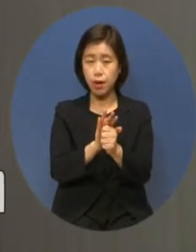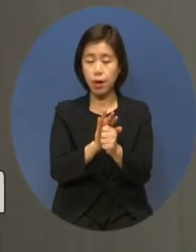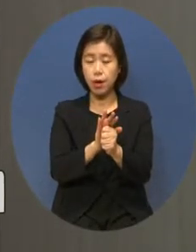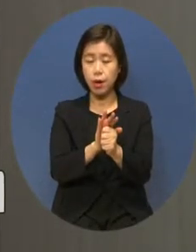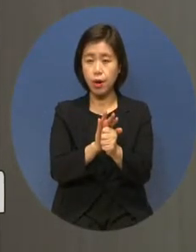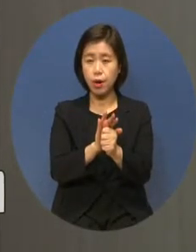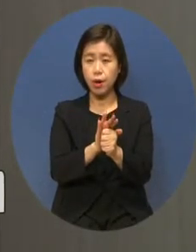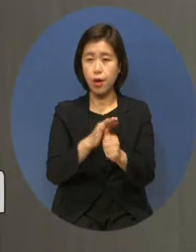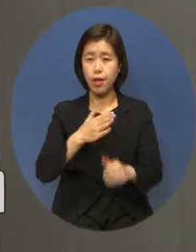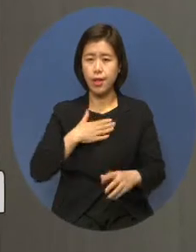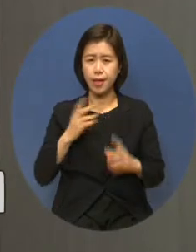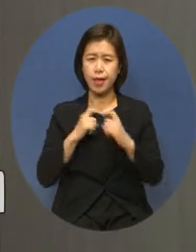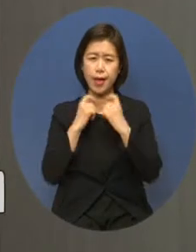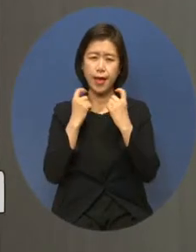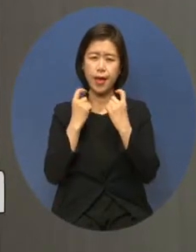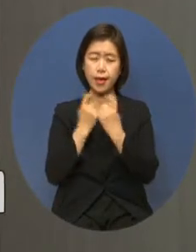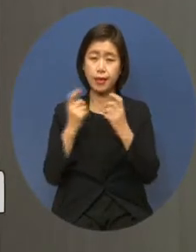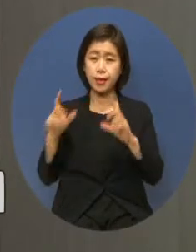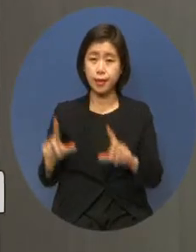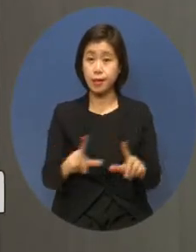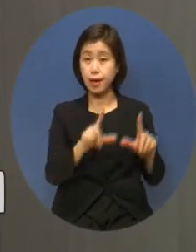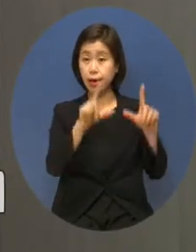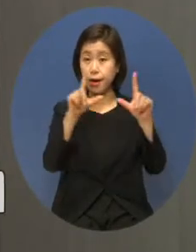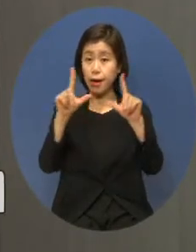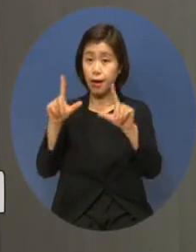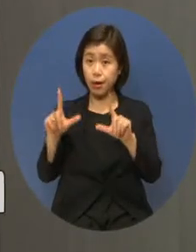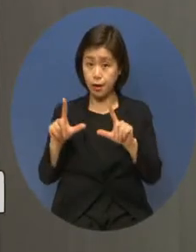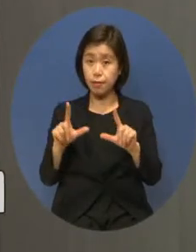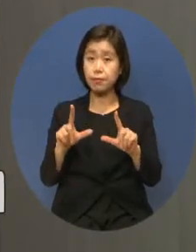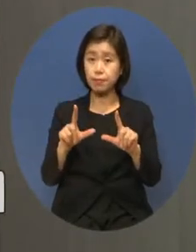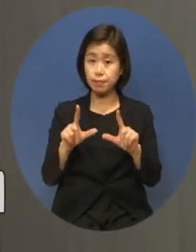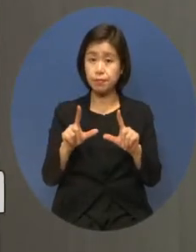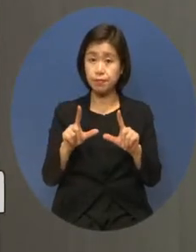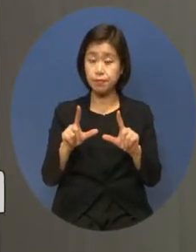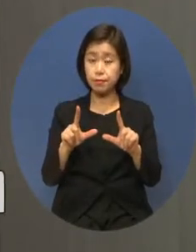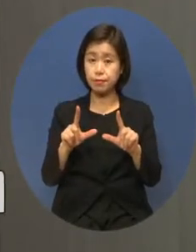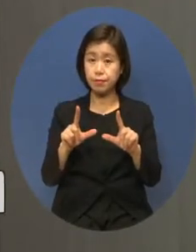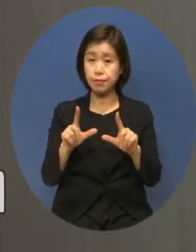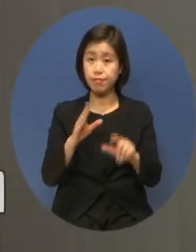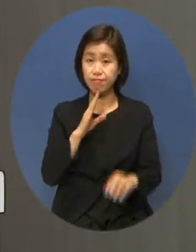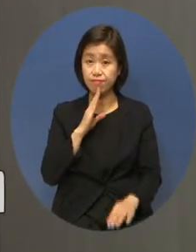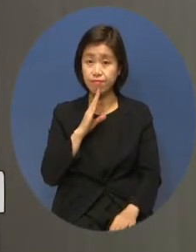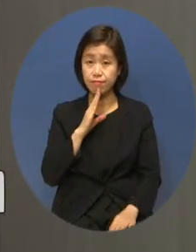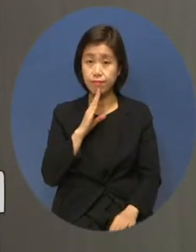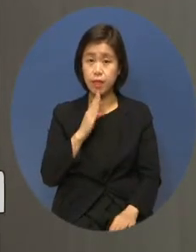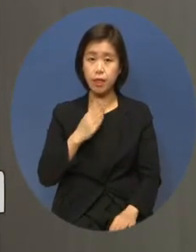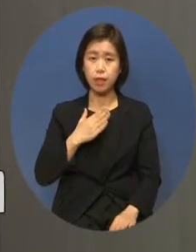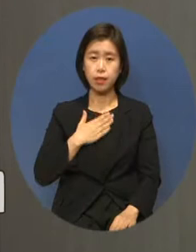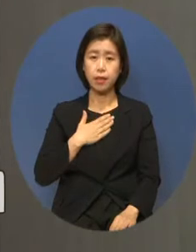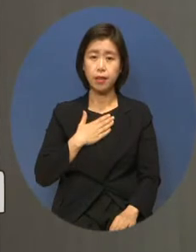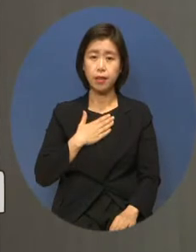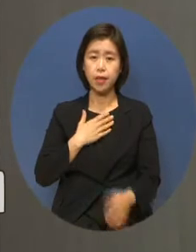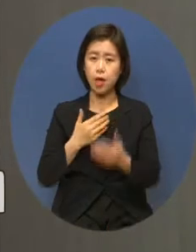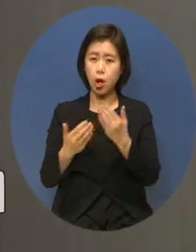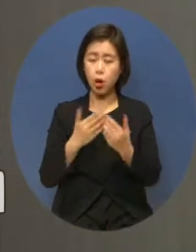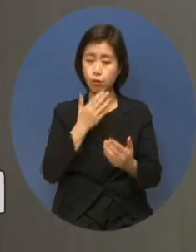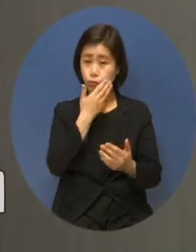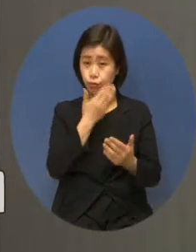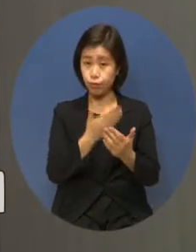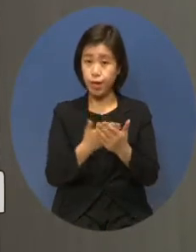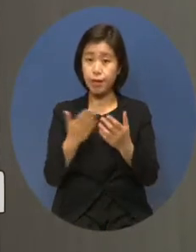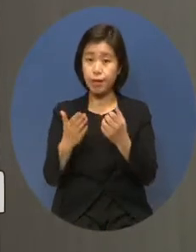하는 어떤 개인의 삶에 있어서 가장 중요한 저라는 사람을 만들어온 경험이기 때문에 이